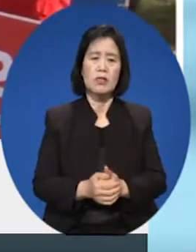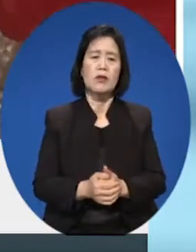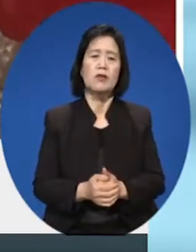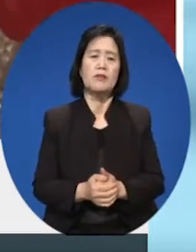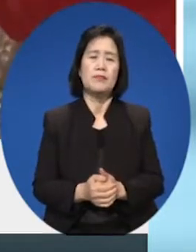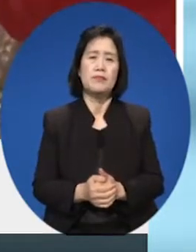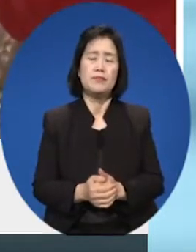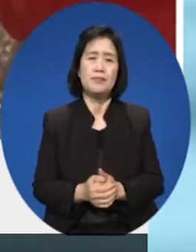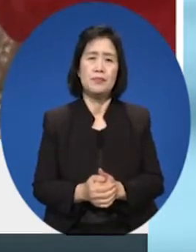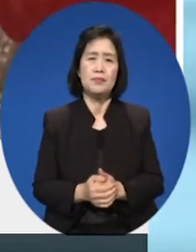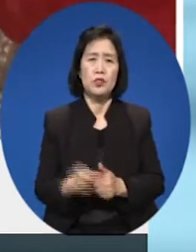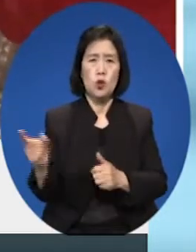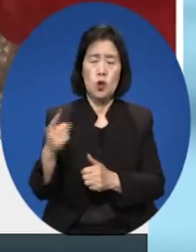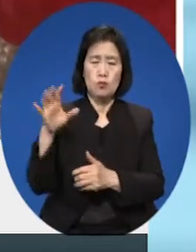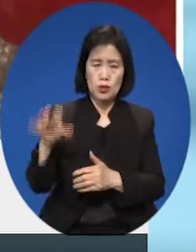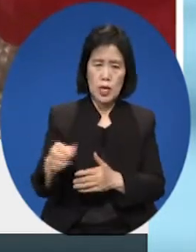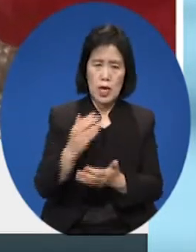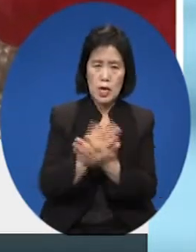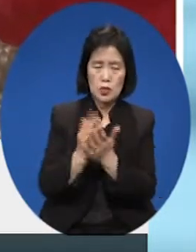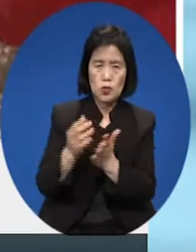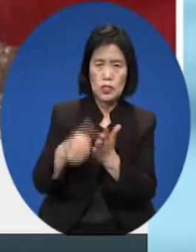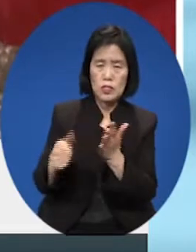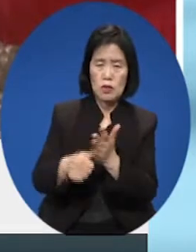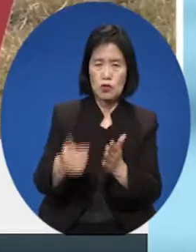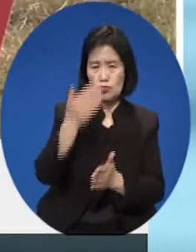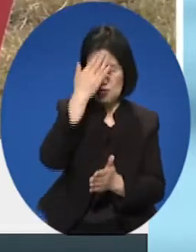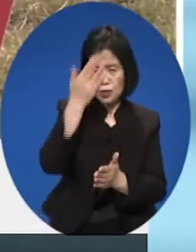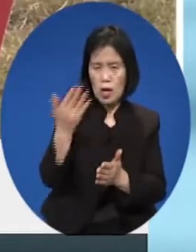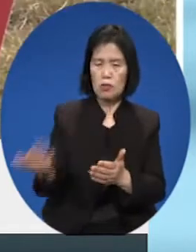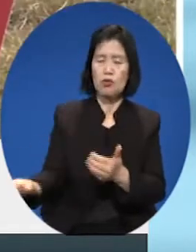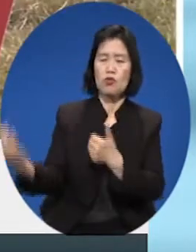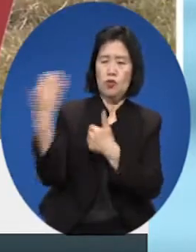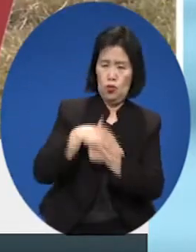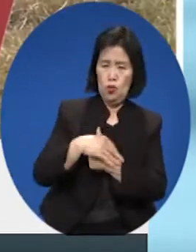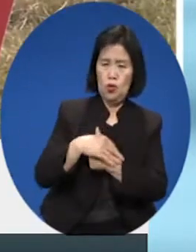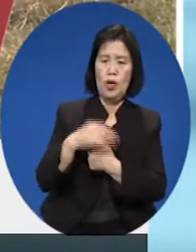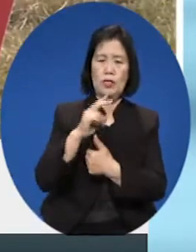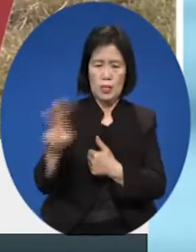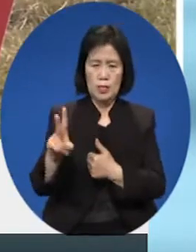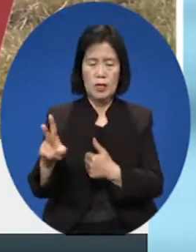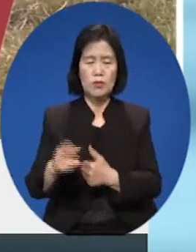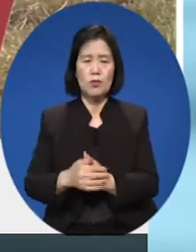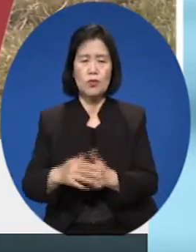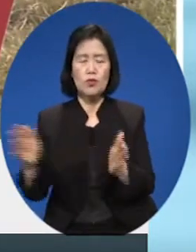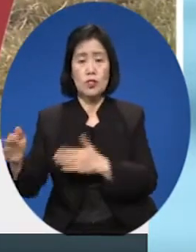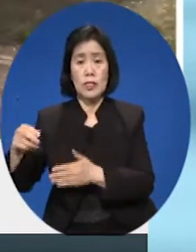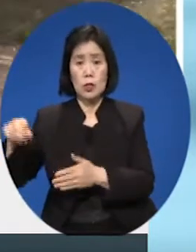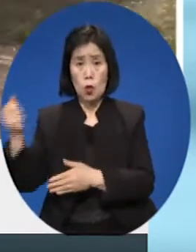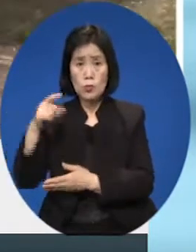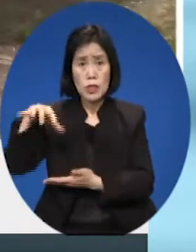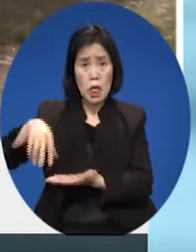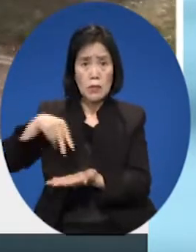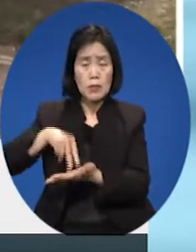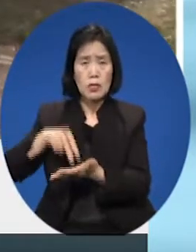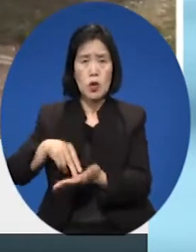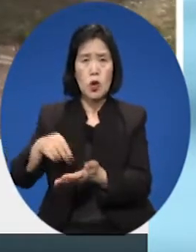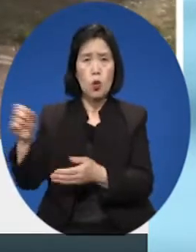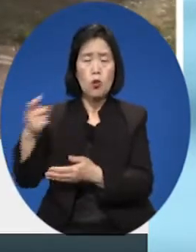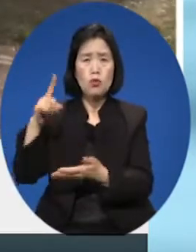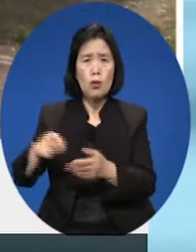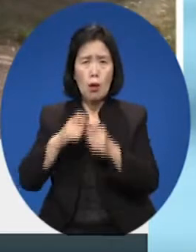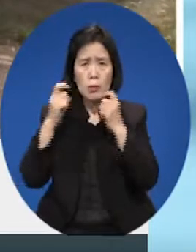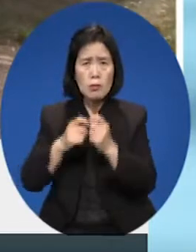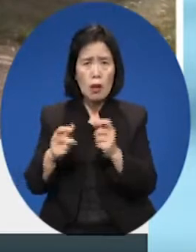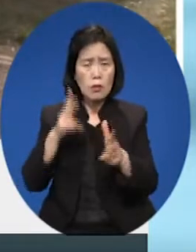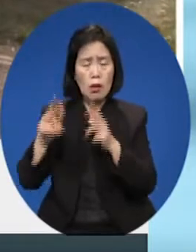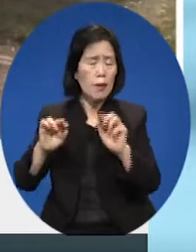때문에 골프장도 각종 시설물을 무상 인계 해야 된다 라고 주장을 하고 있구요 아 스카이 7위는 골프장의 무슨 민자사업